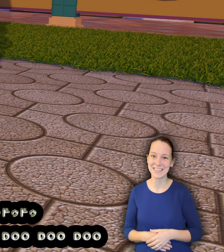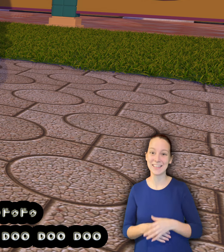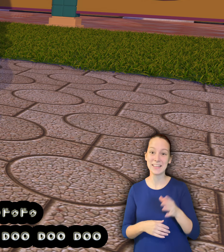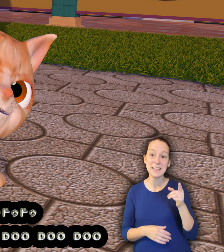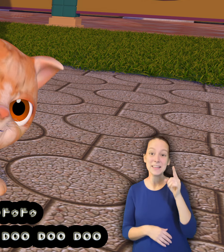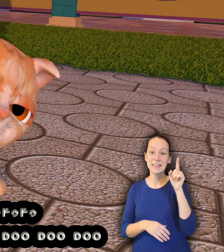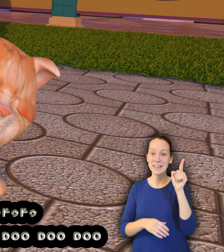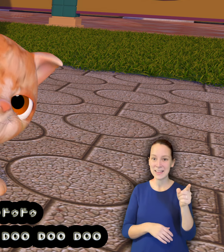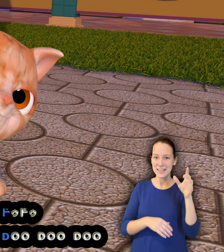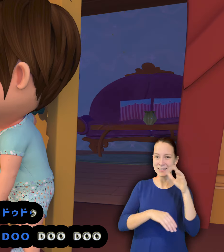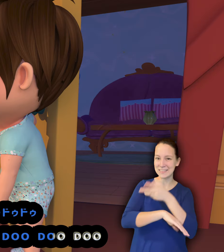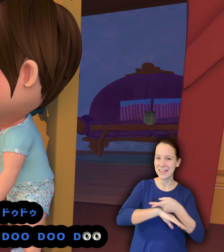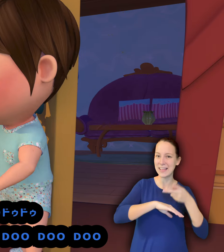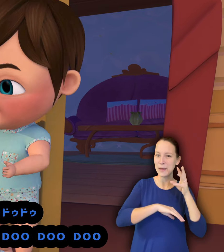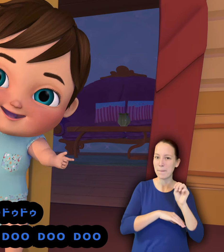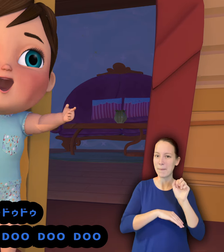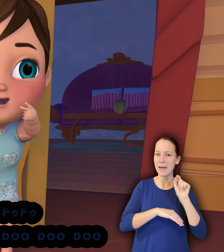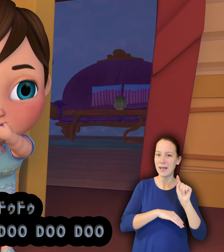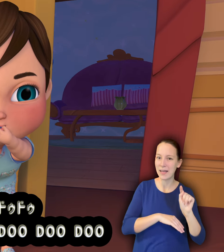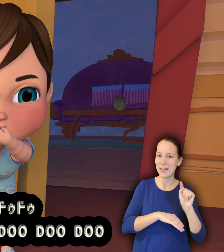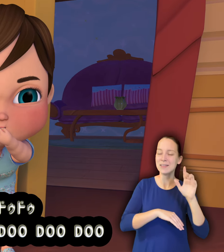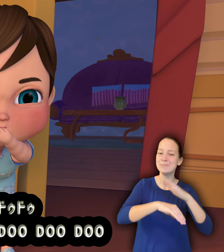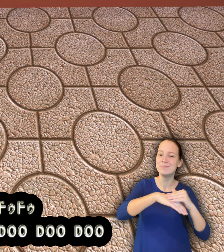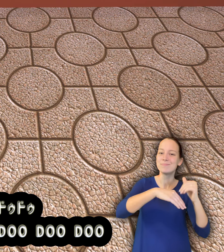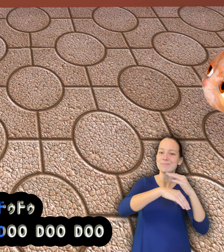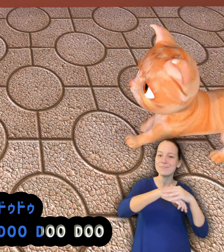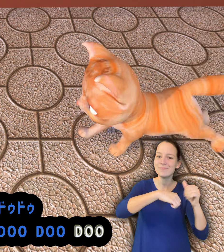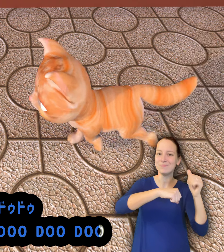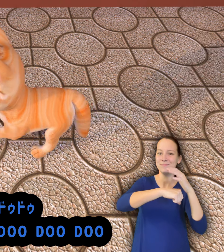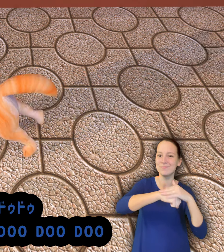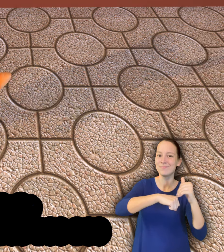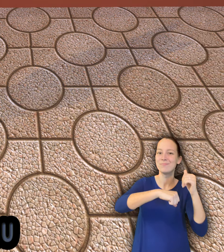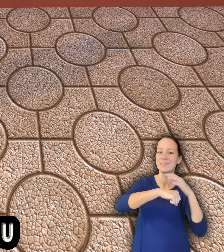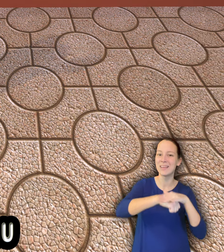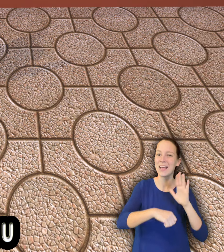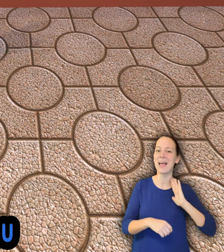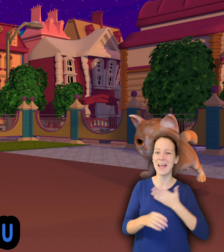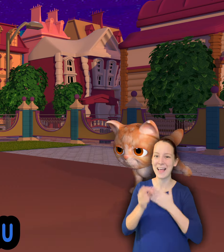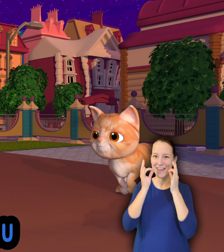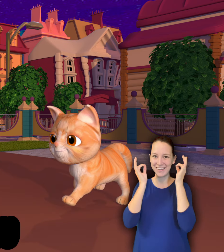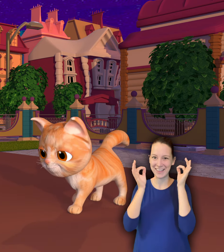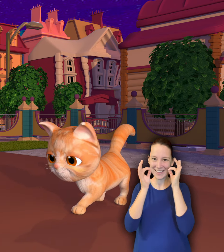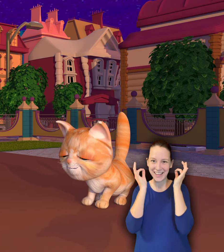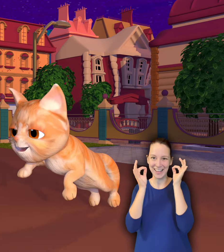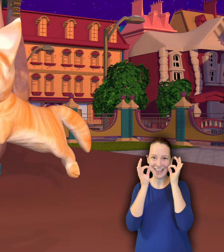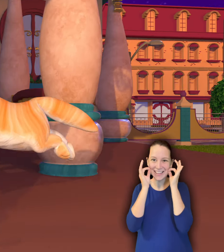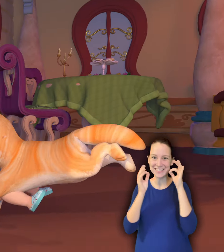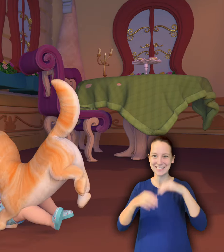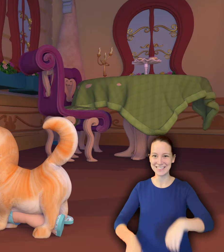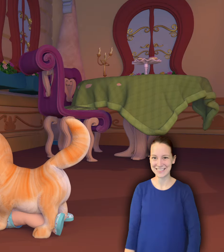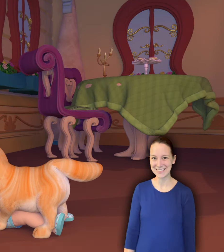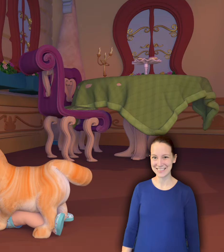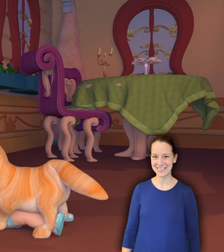かわいい猫ちゃんここに眠ってる